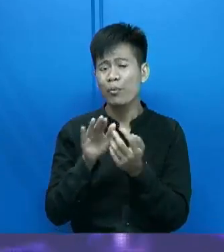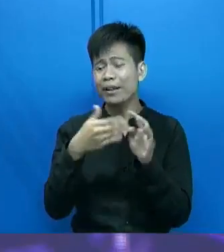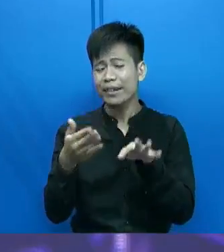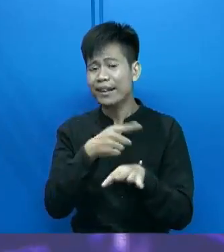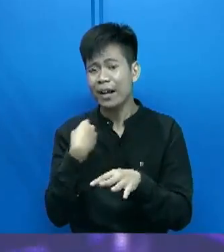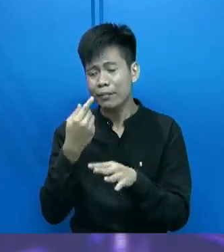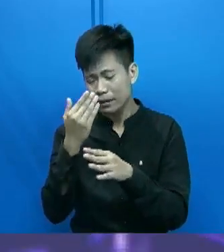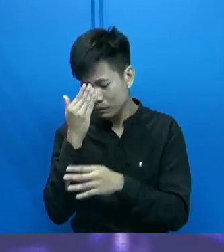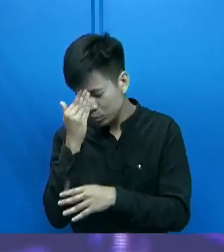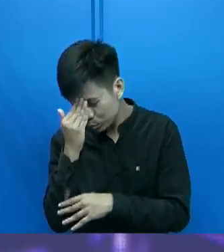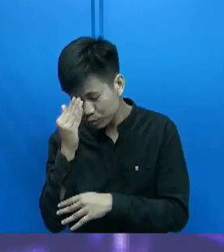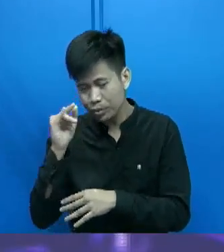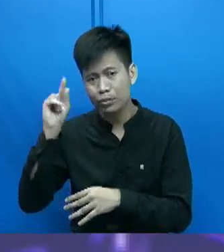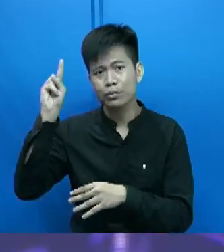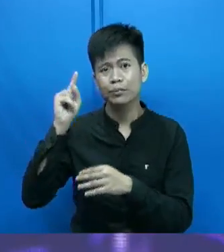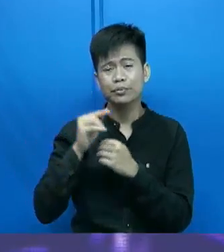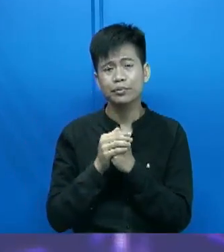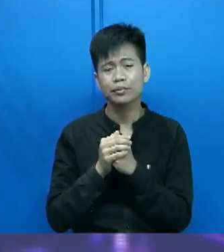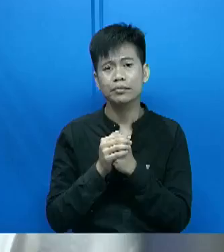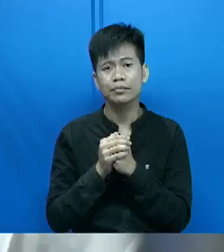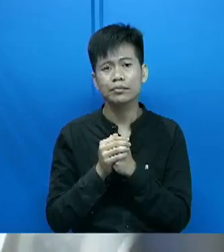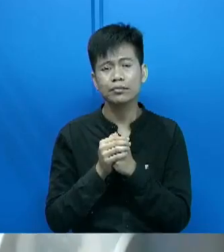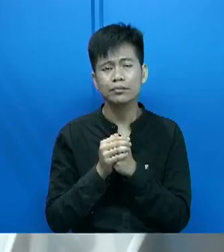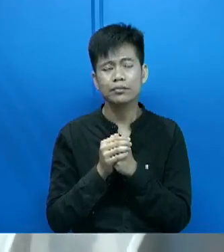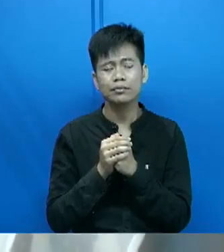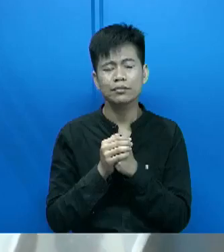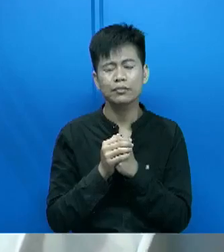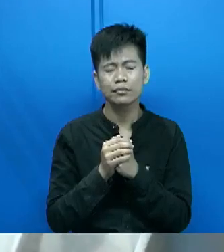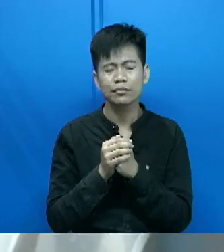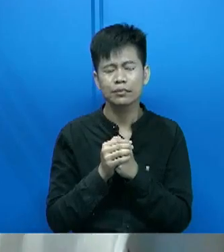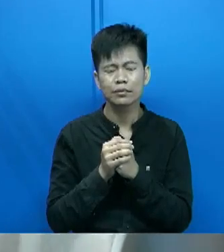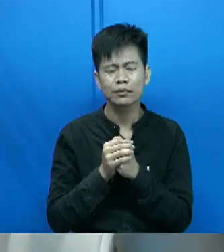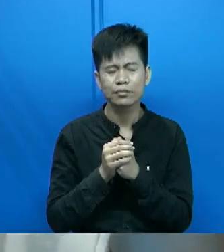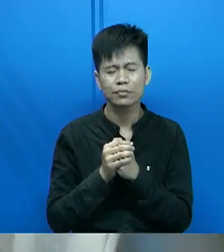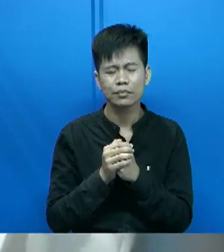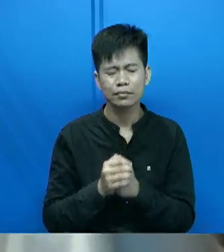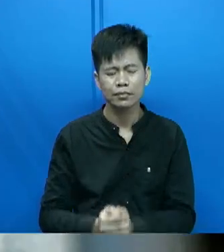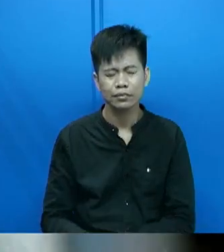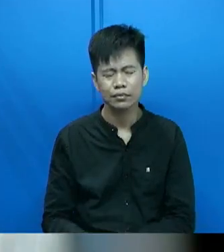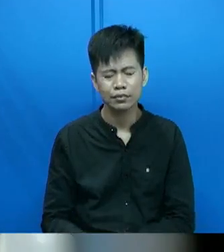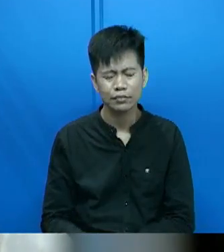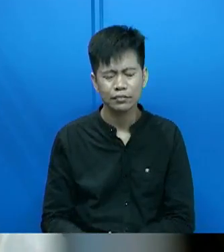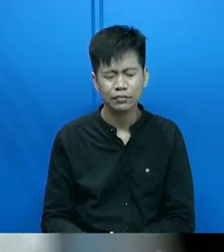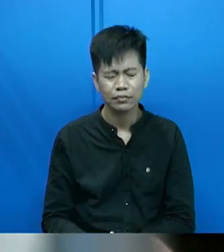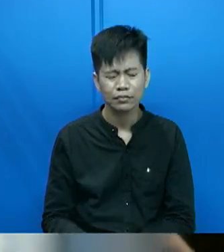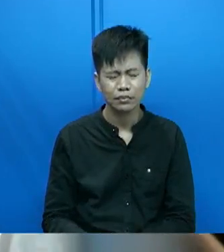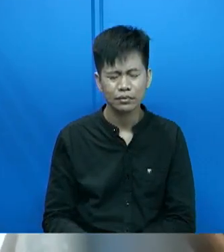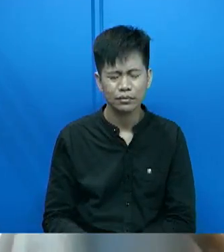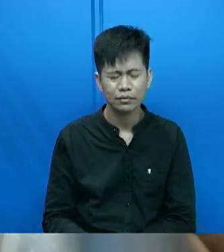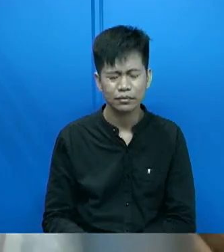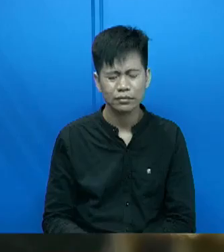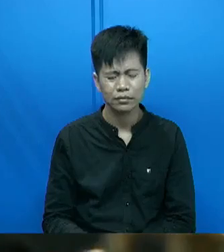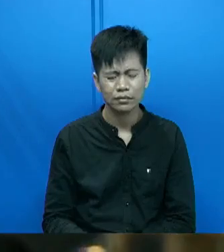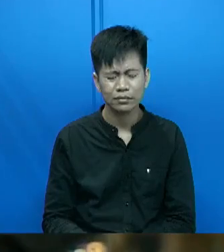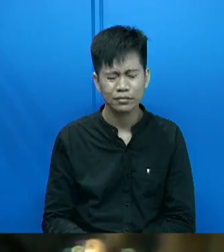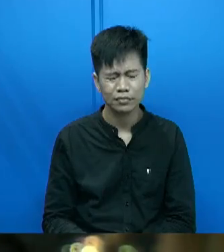keadaan sujud ya Rahman Rahim. Allahumma hdi ikhwanana ya Allah, akhawatina, wujuwarana ya Allah, lazim yahtadu ilal Islam, ihdi